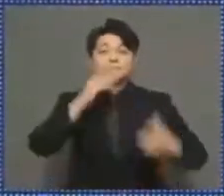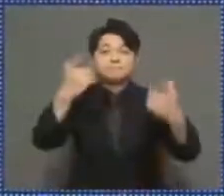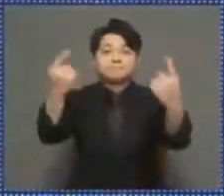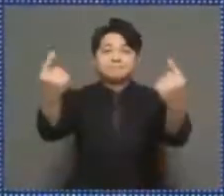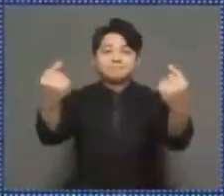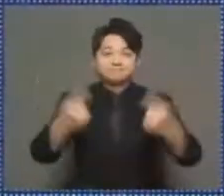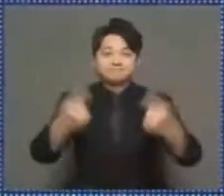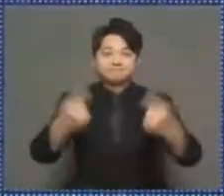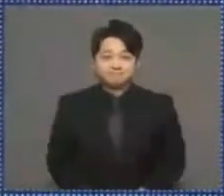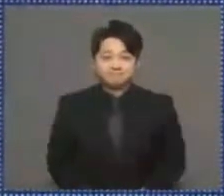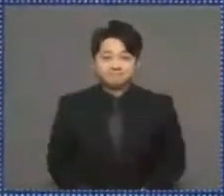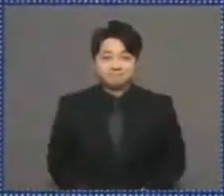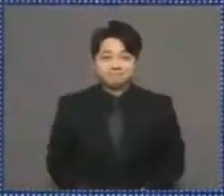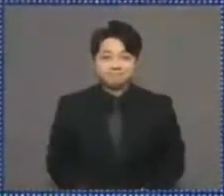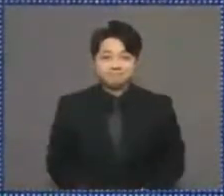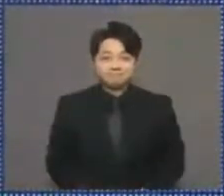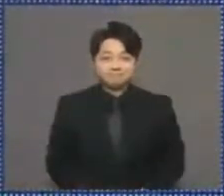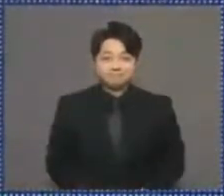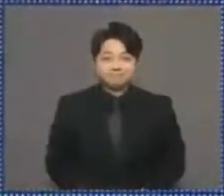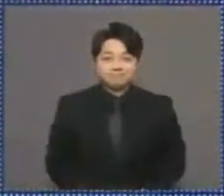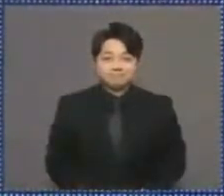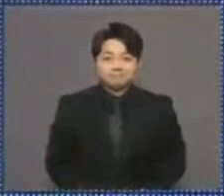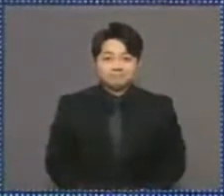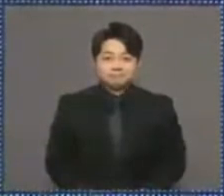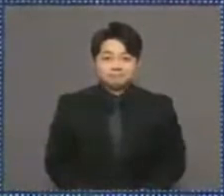않습니까, 여러분?